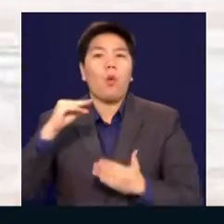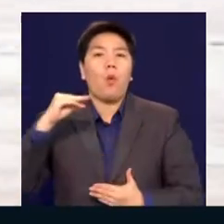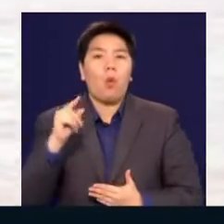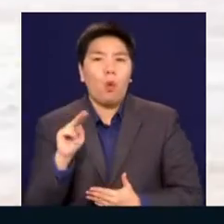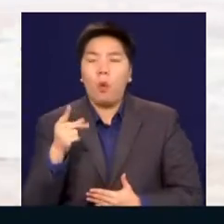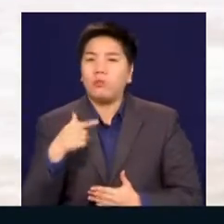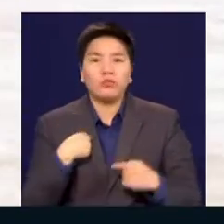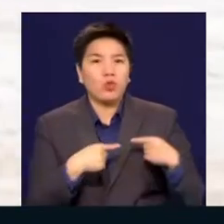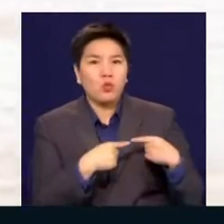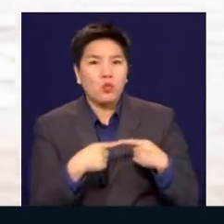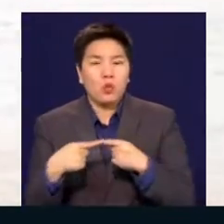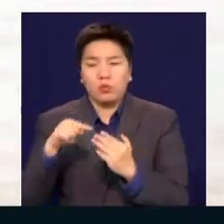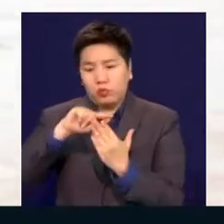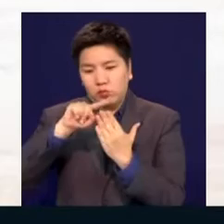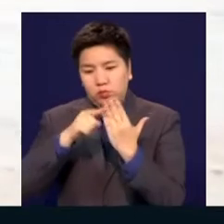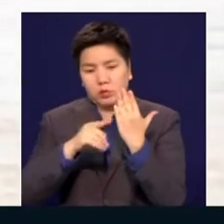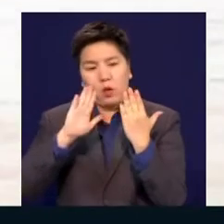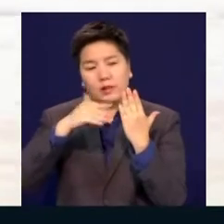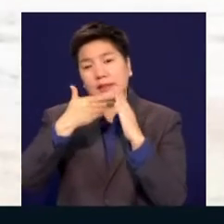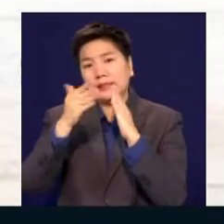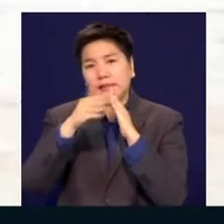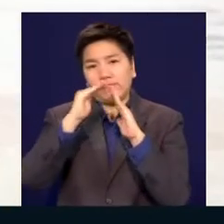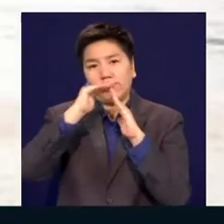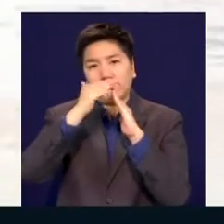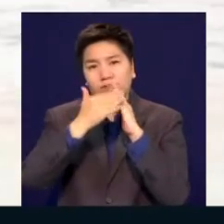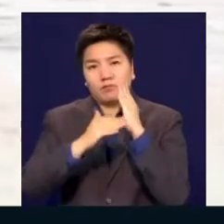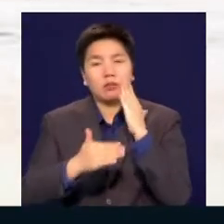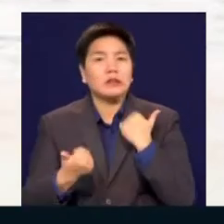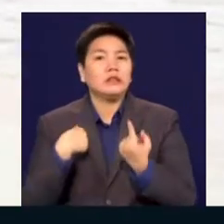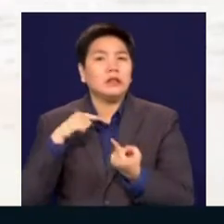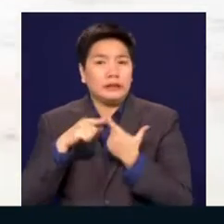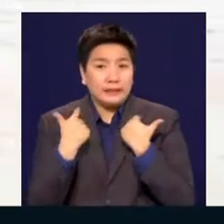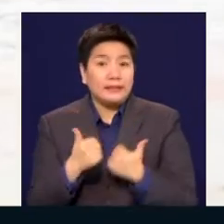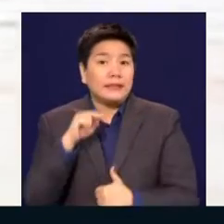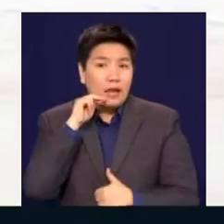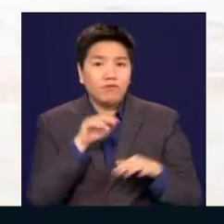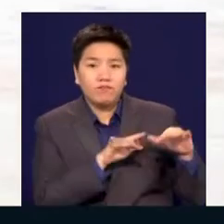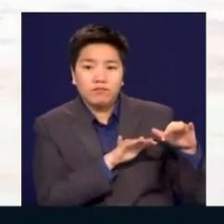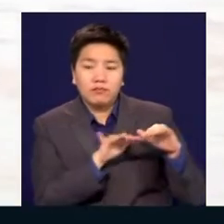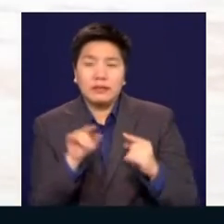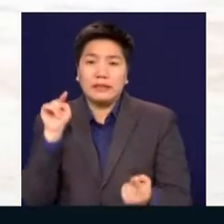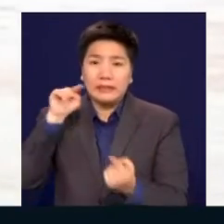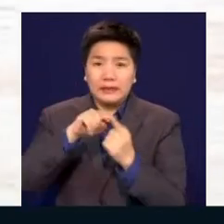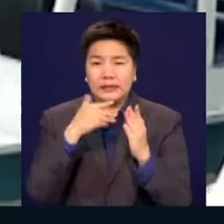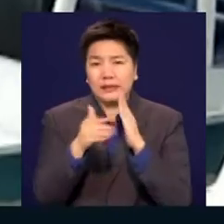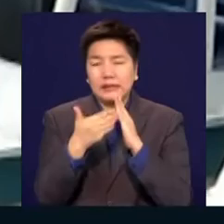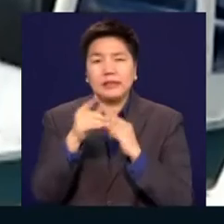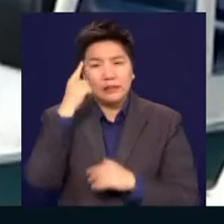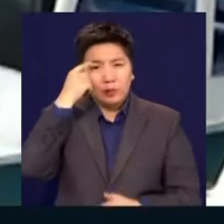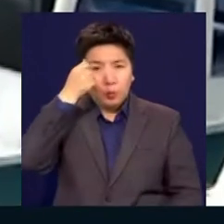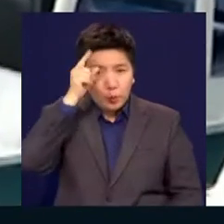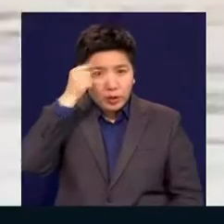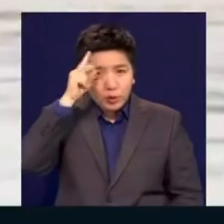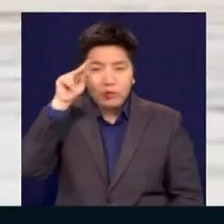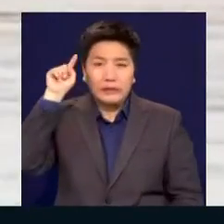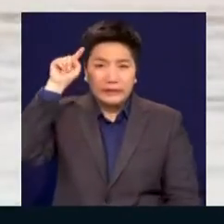ะแล้วก็จะไหลไปยังพื้นที่ทางภาคอีสานคาดว่าการเดินทางของมวลน้ำก้อนนี้ก็น่าจะถึงอีสานในอีก 1-2 วันนี้ละ